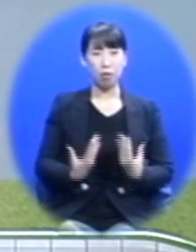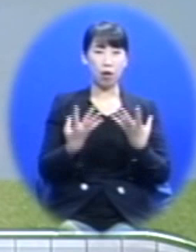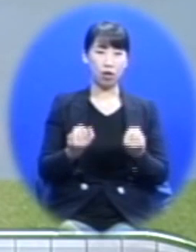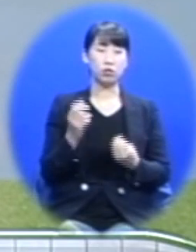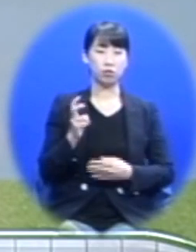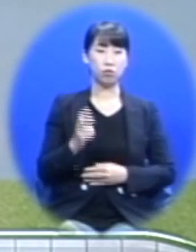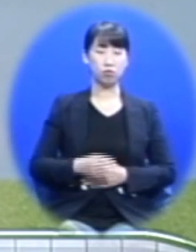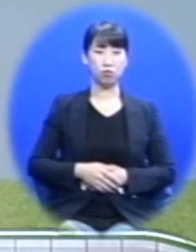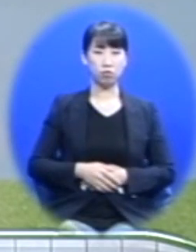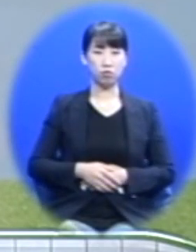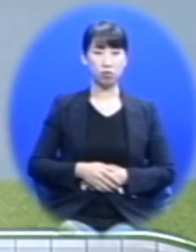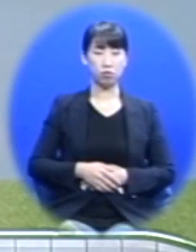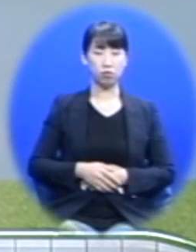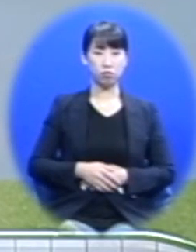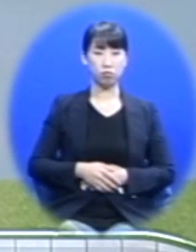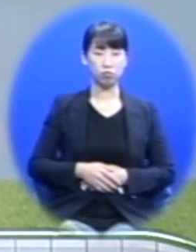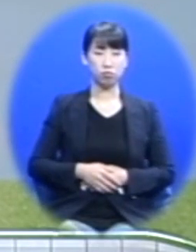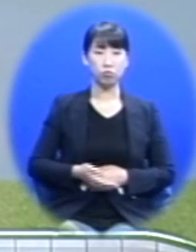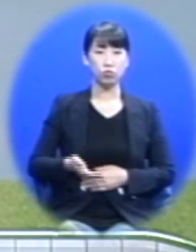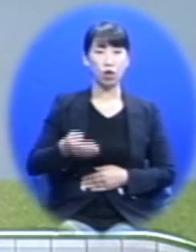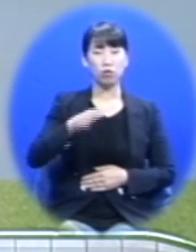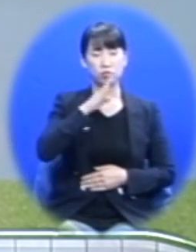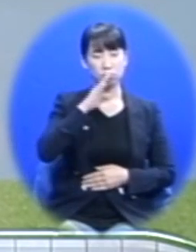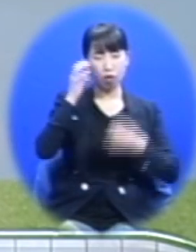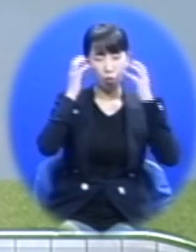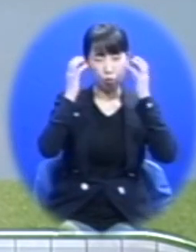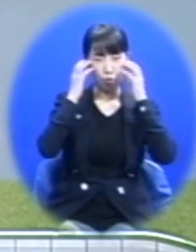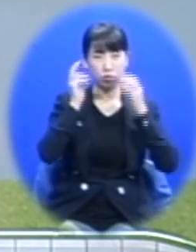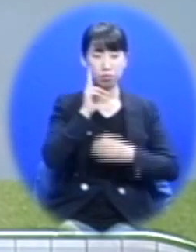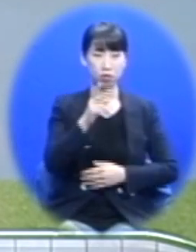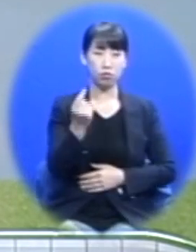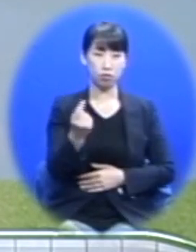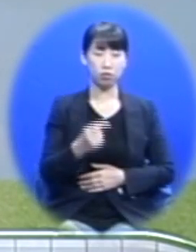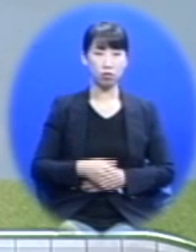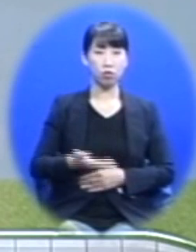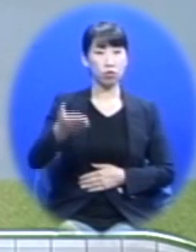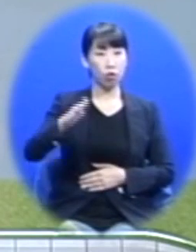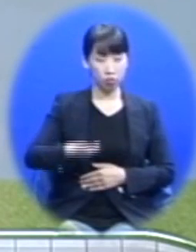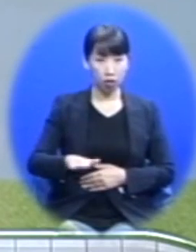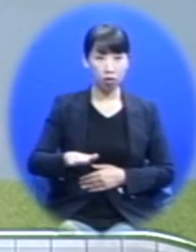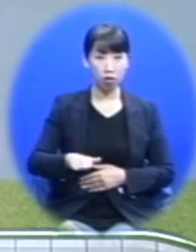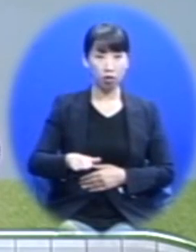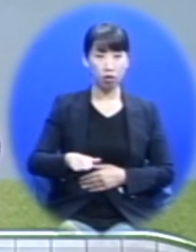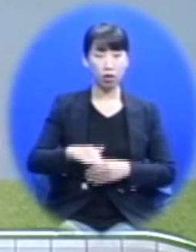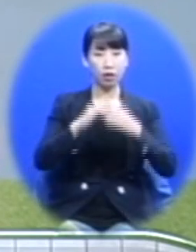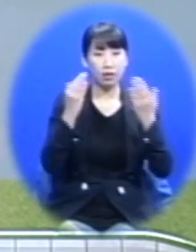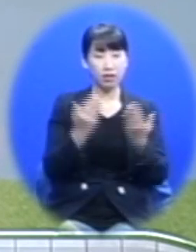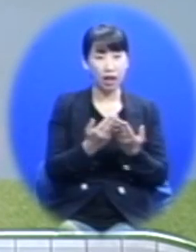아이죠. 그걸 받아들이는 게 그 얼마나 고통스러웠겠어요. 그러나 여러분 다